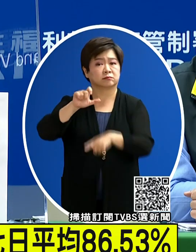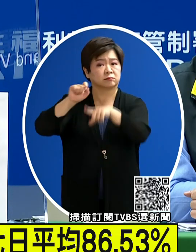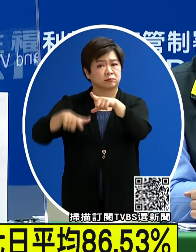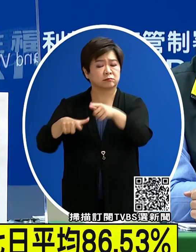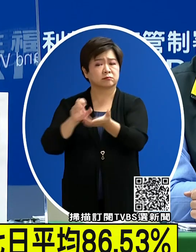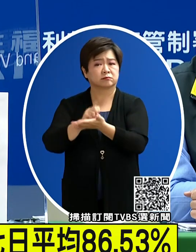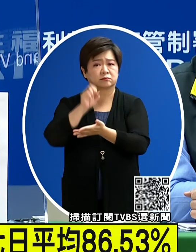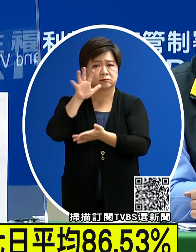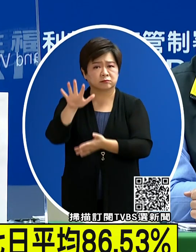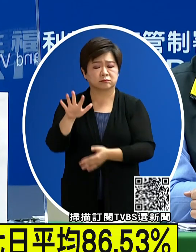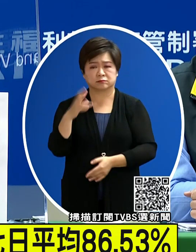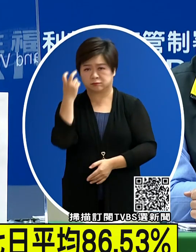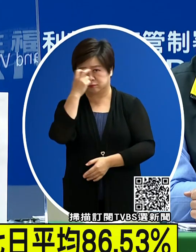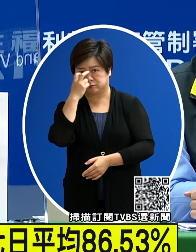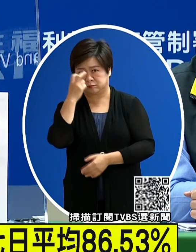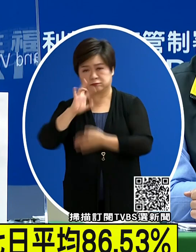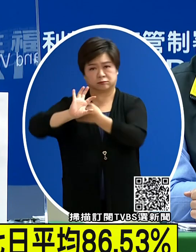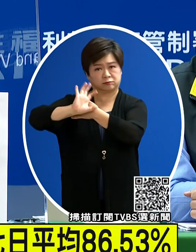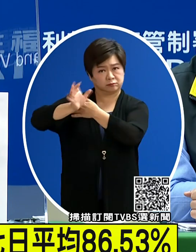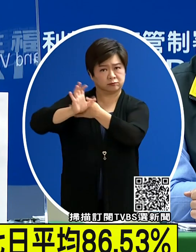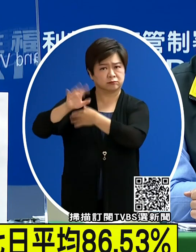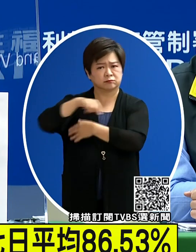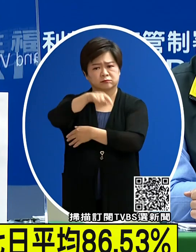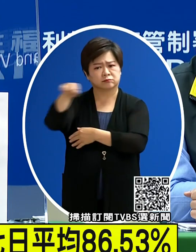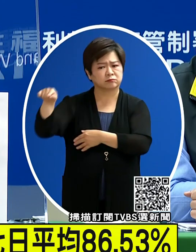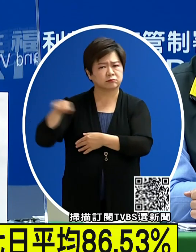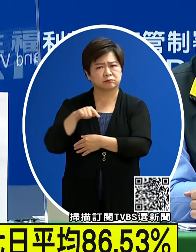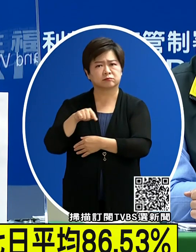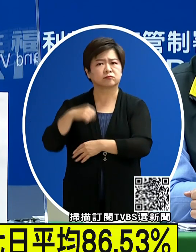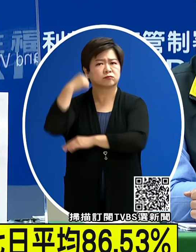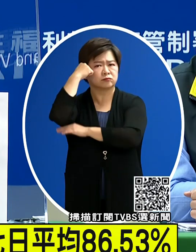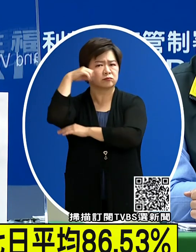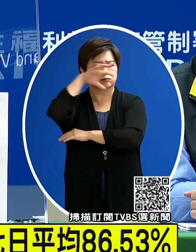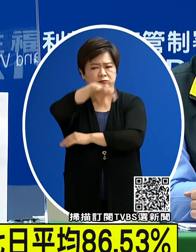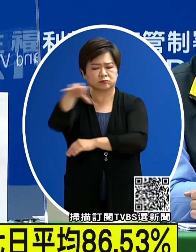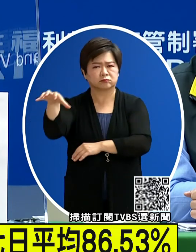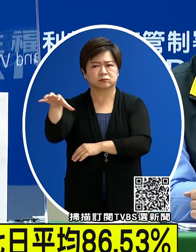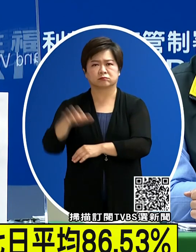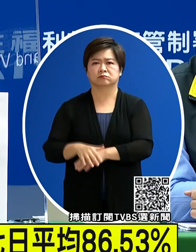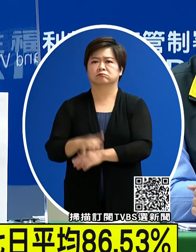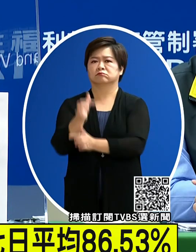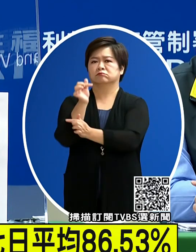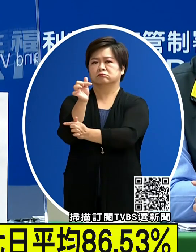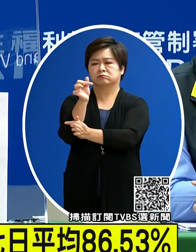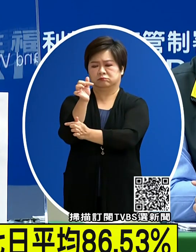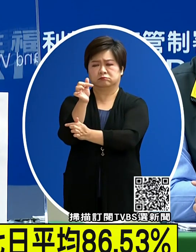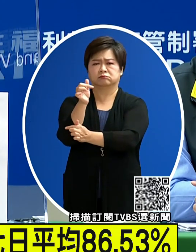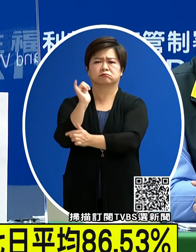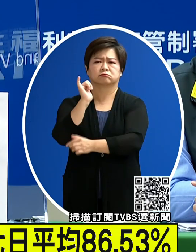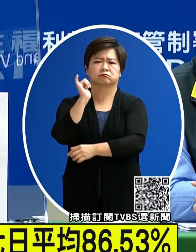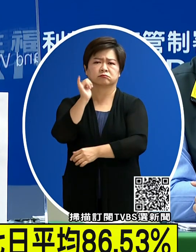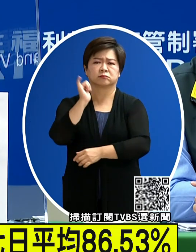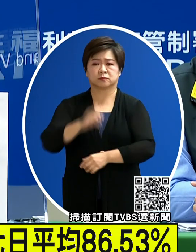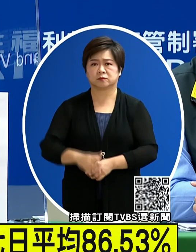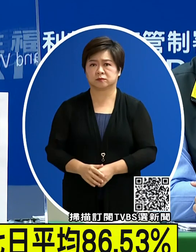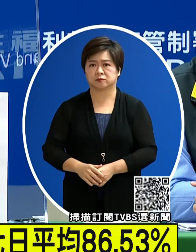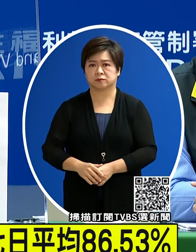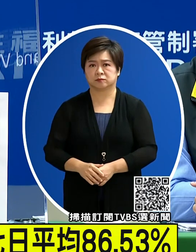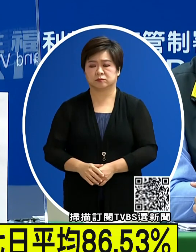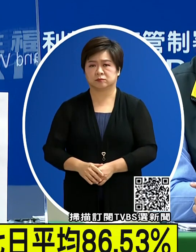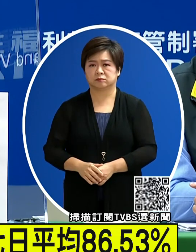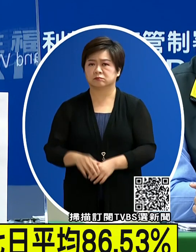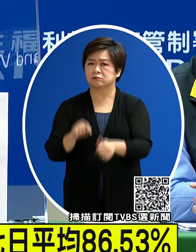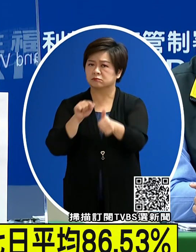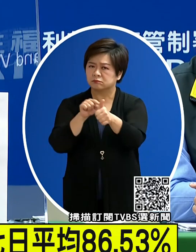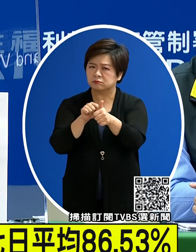有检视他在境外的相关的旅社，那旅社也是合格的旅社，那他的也